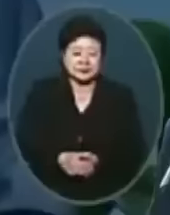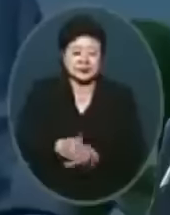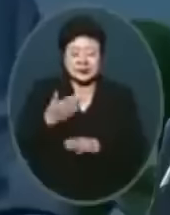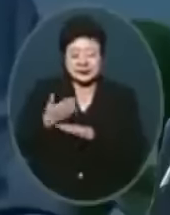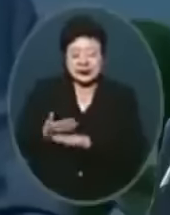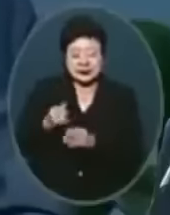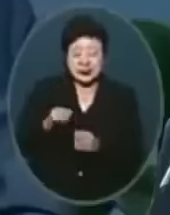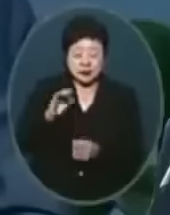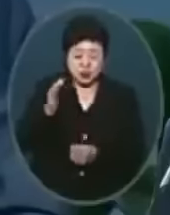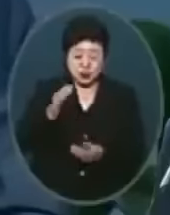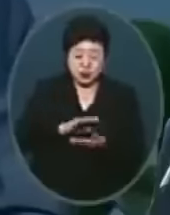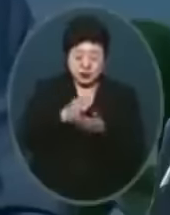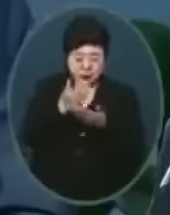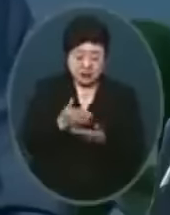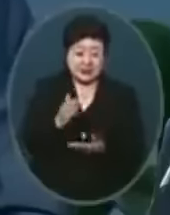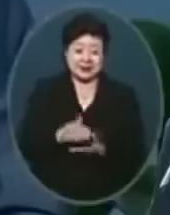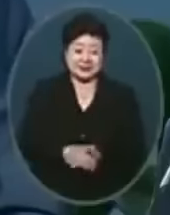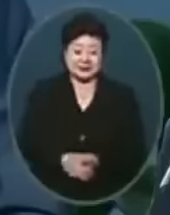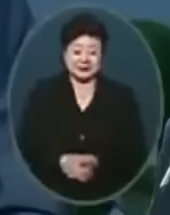다른 사람이 된 것입니다.